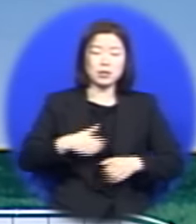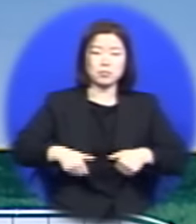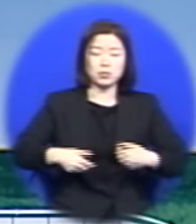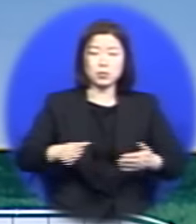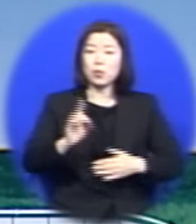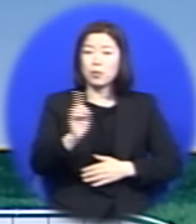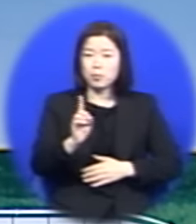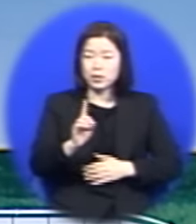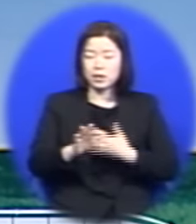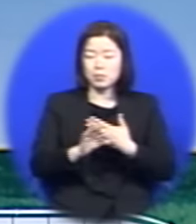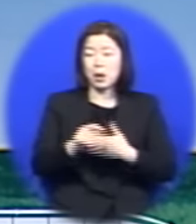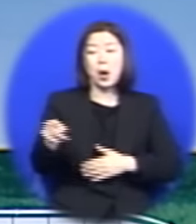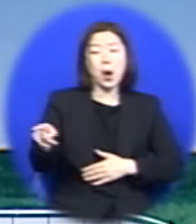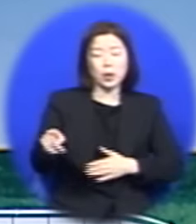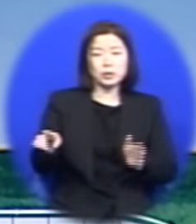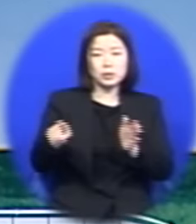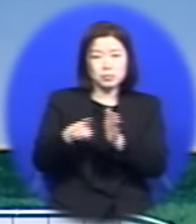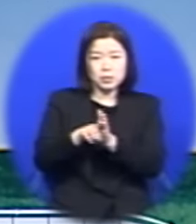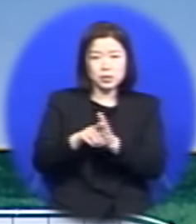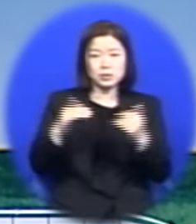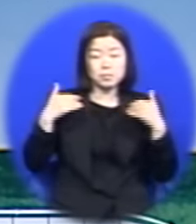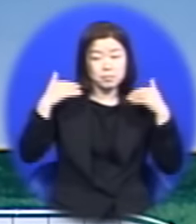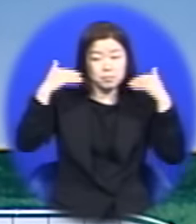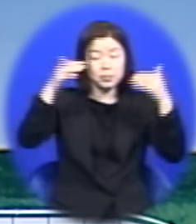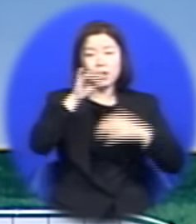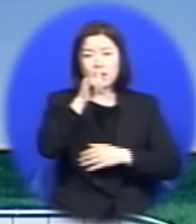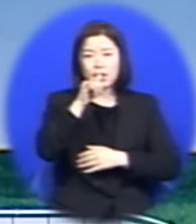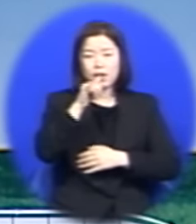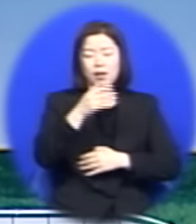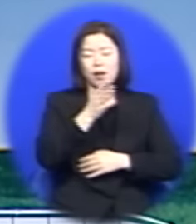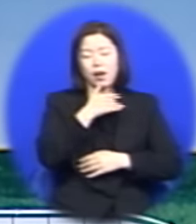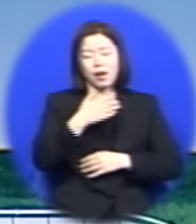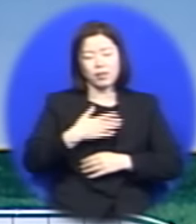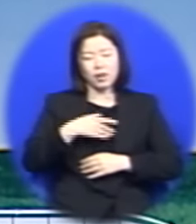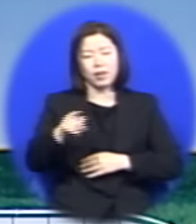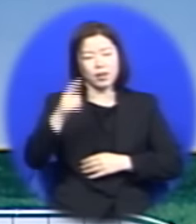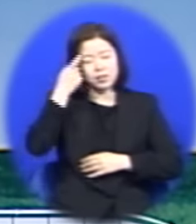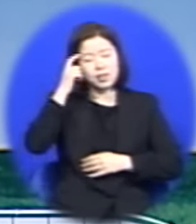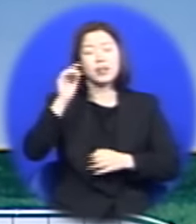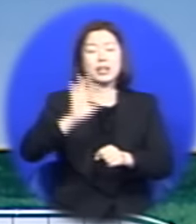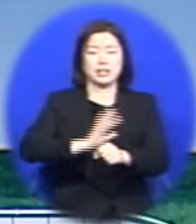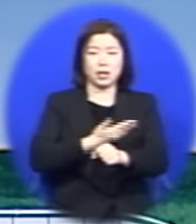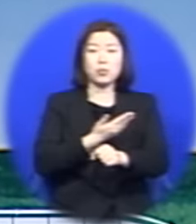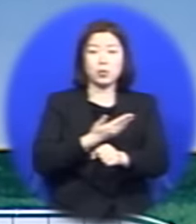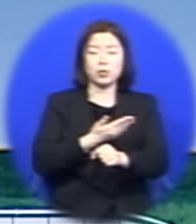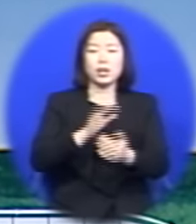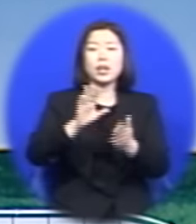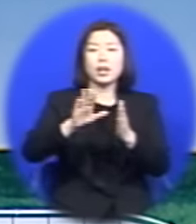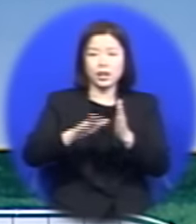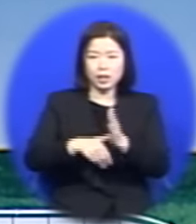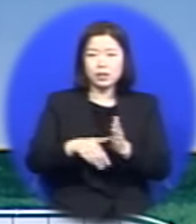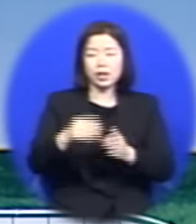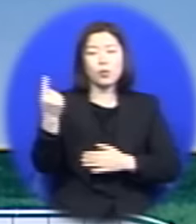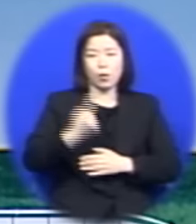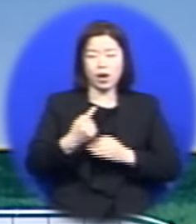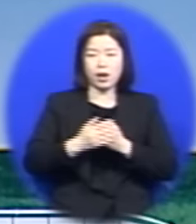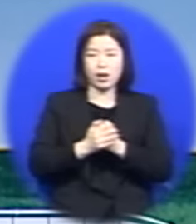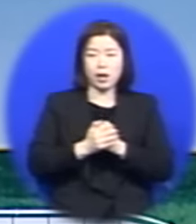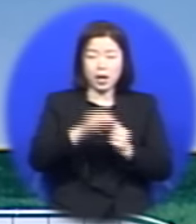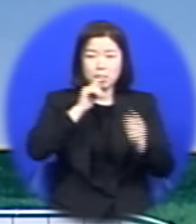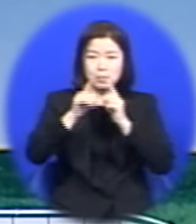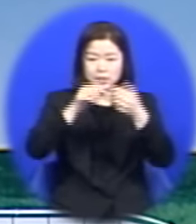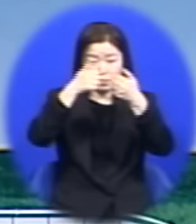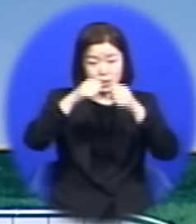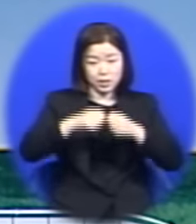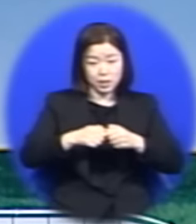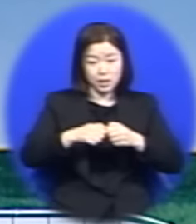믿음이 자랍니다. 조금 지나고 나면 아 내가 생각을 잘못했구나 그렇게 될 때가 옵니다. 말씀을 자세히